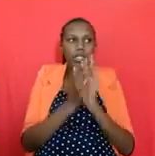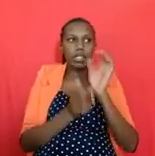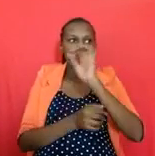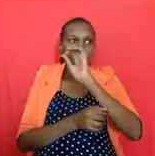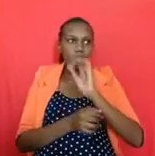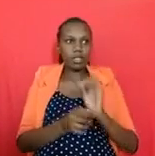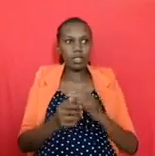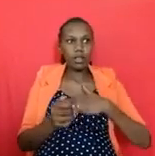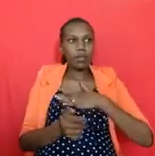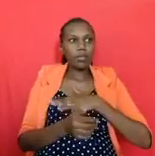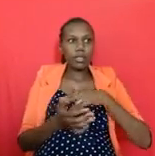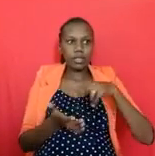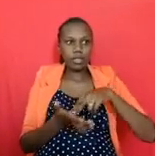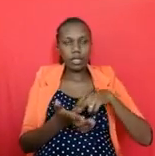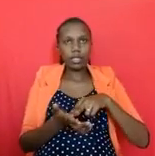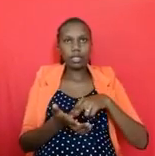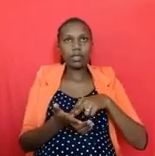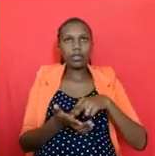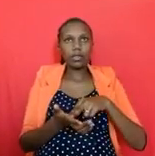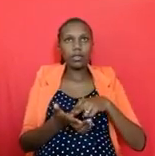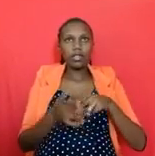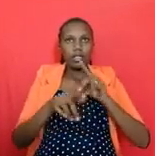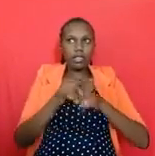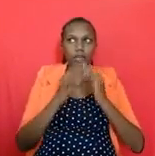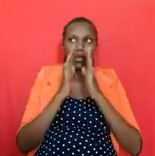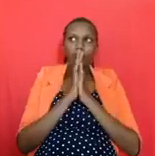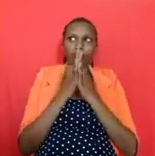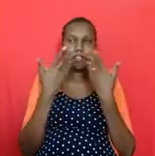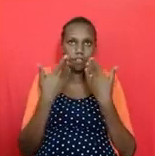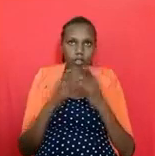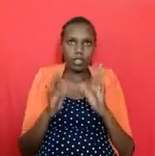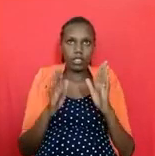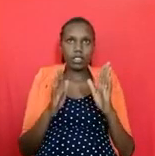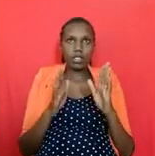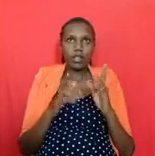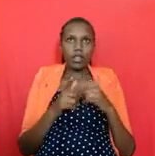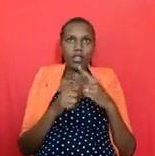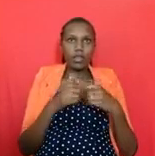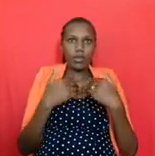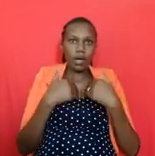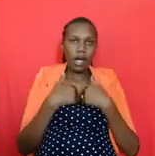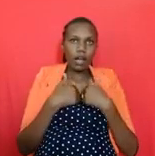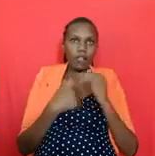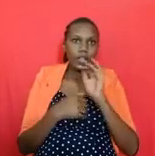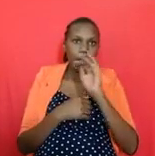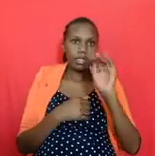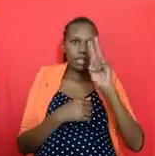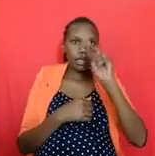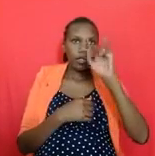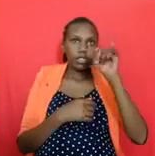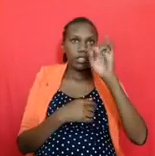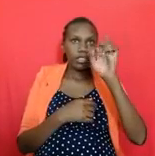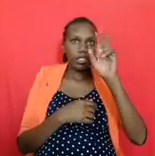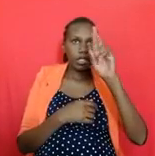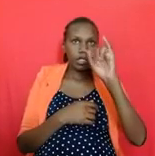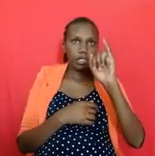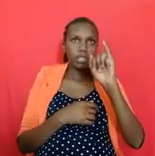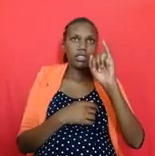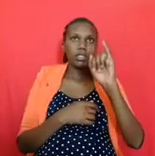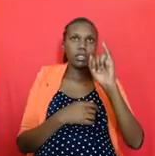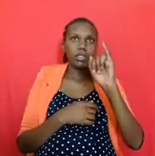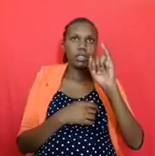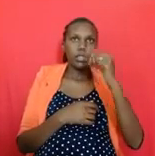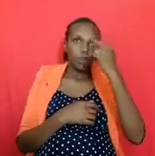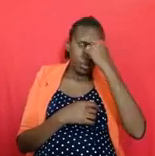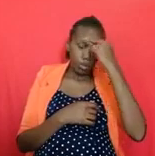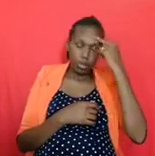nakio. Itikira kurugama. Na twahoerwo. Twaheo rwimbo. Ni tugwitikiria Njeri wa Thandi na sista yake. Ni undu